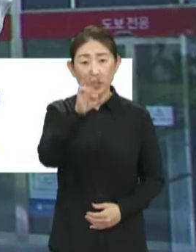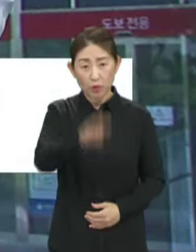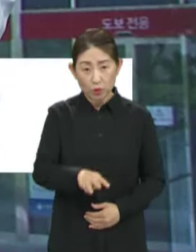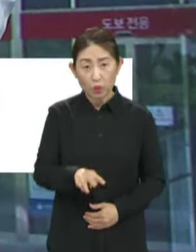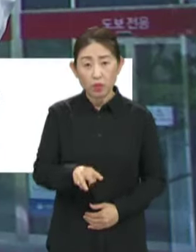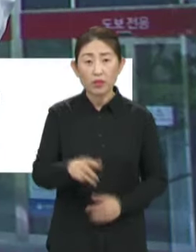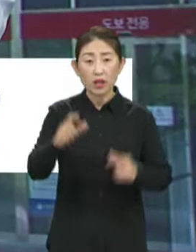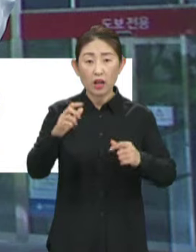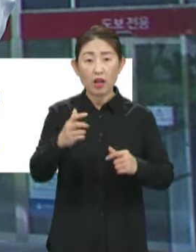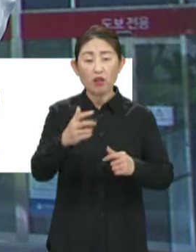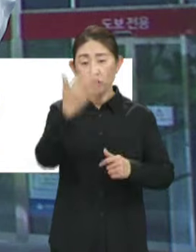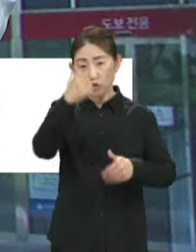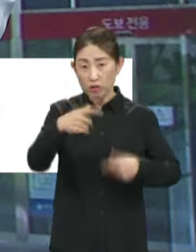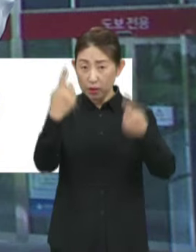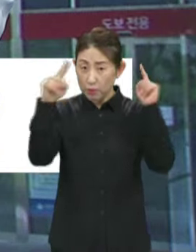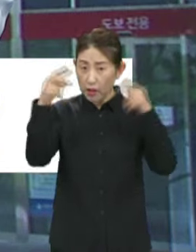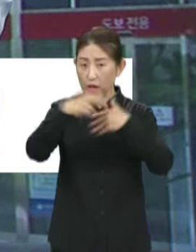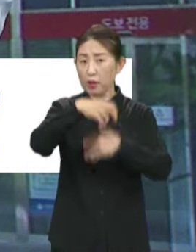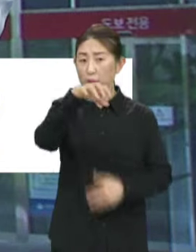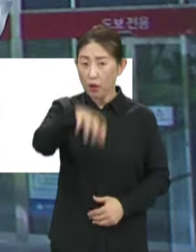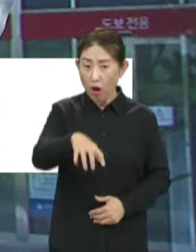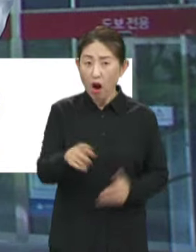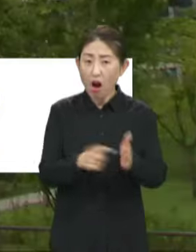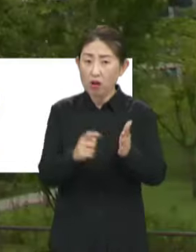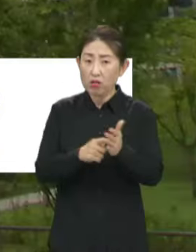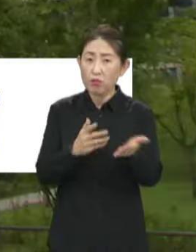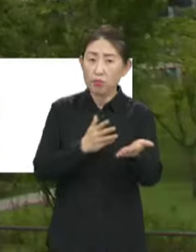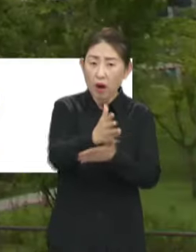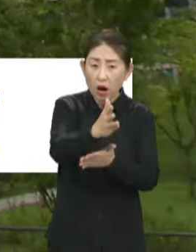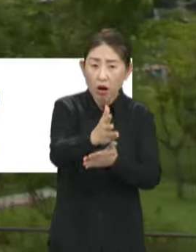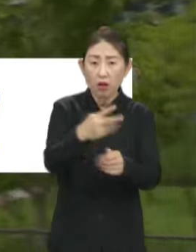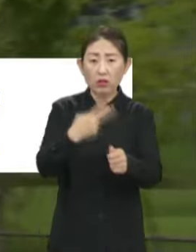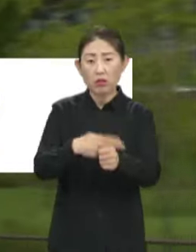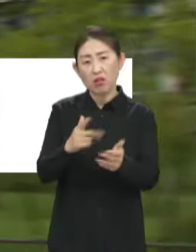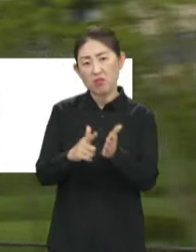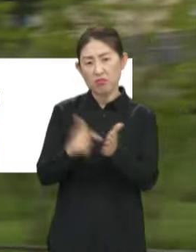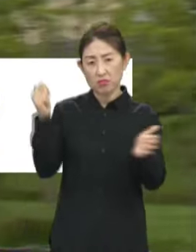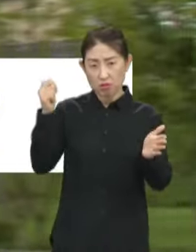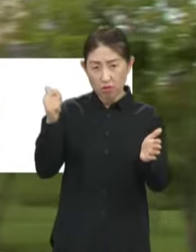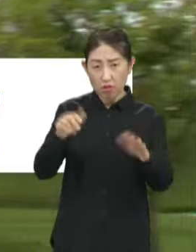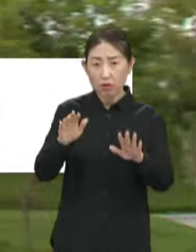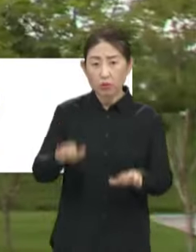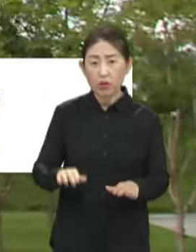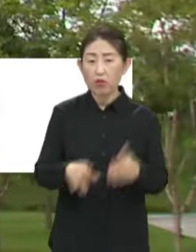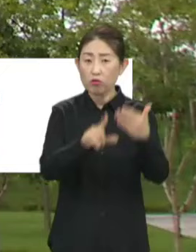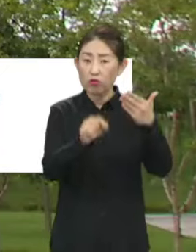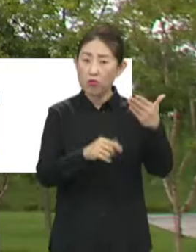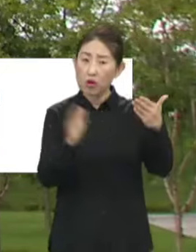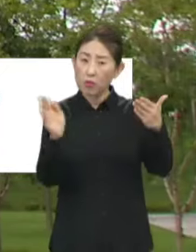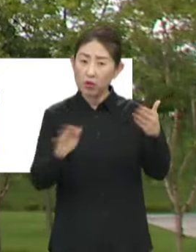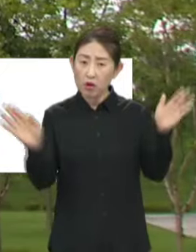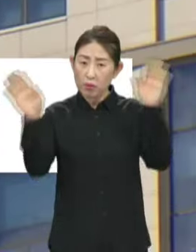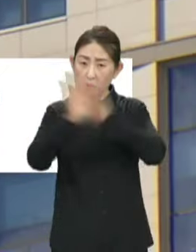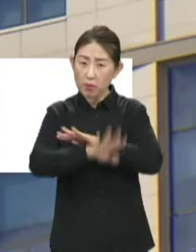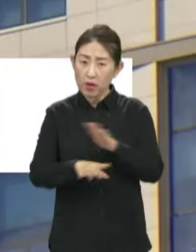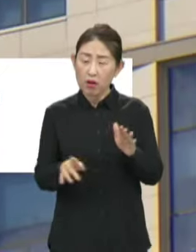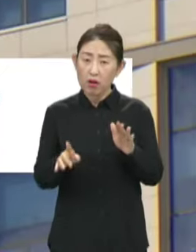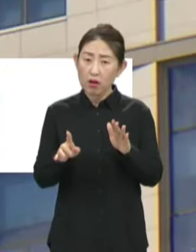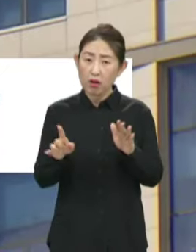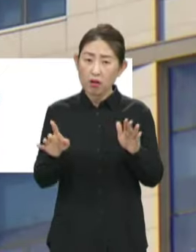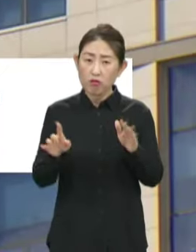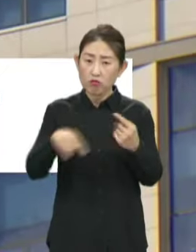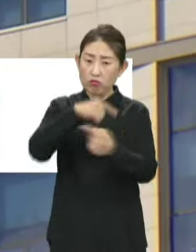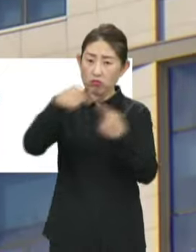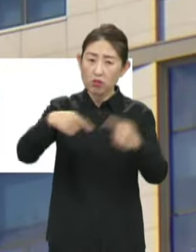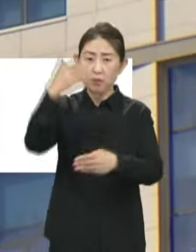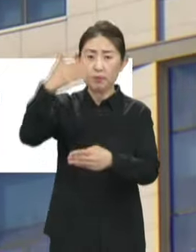세종시의 유일한 국립대병원인 세종충남대병원이 응급의학과 전문의 부족으로 당장 다음 달부터 응급실 야간